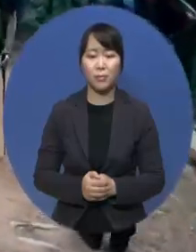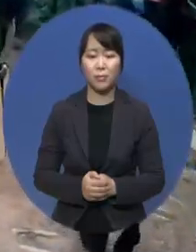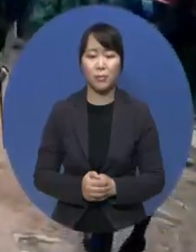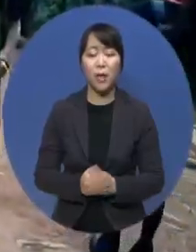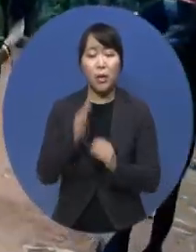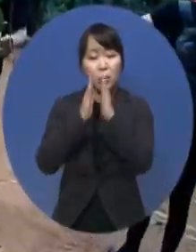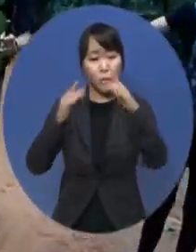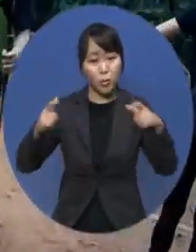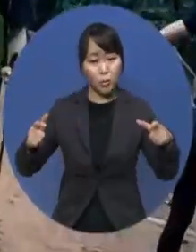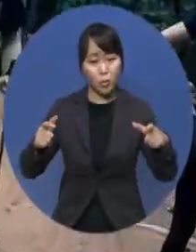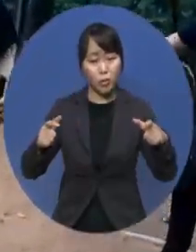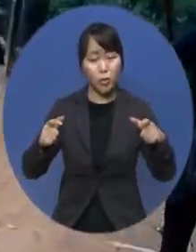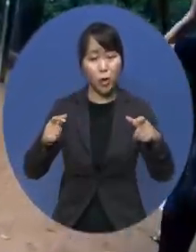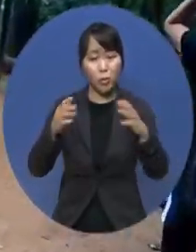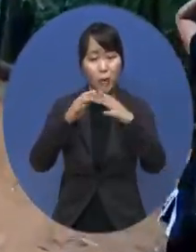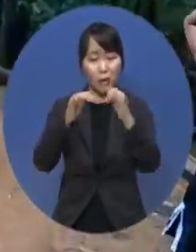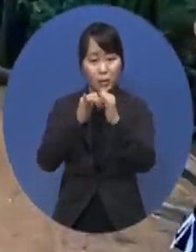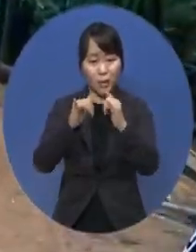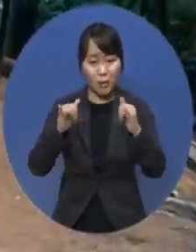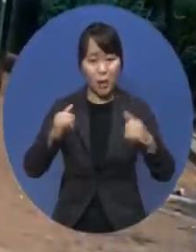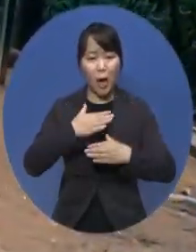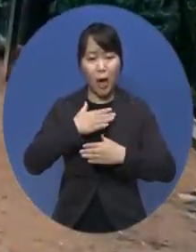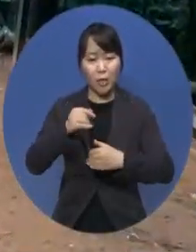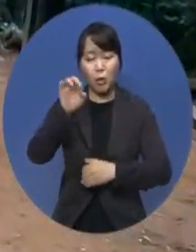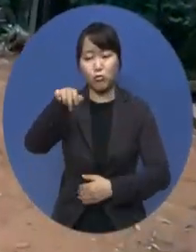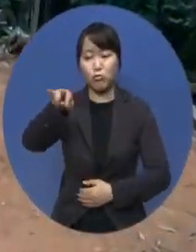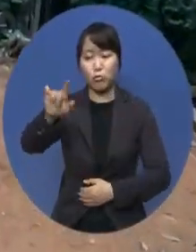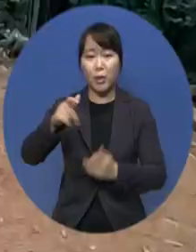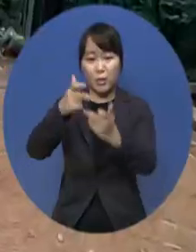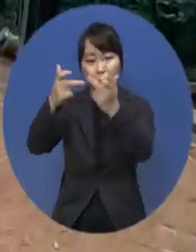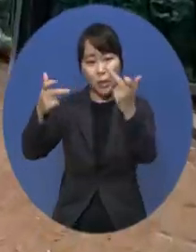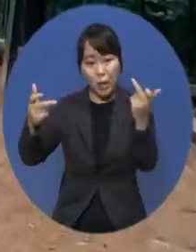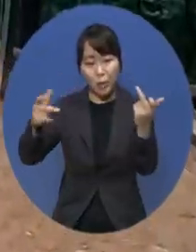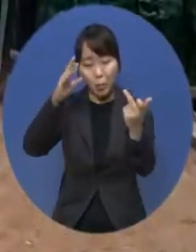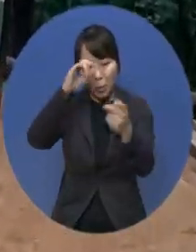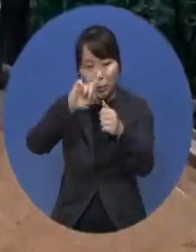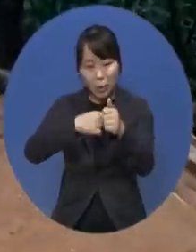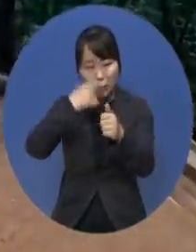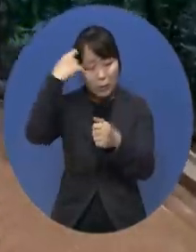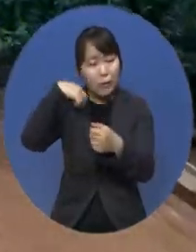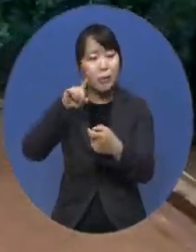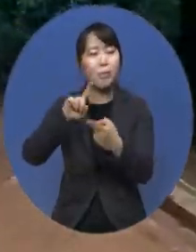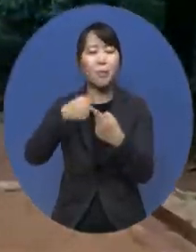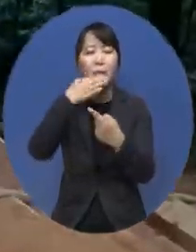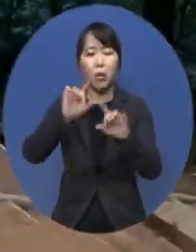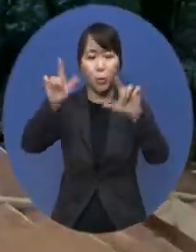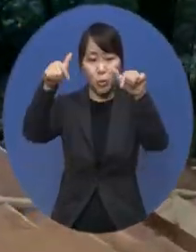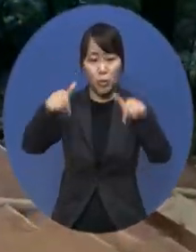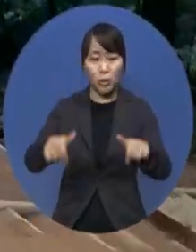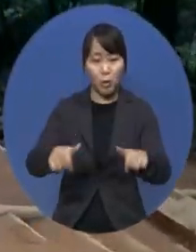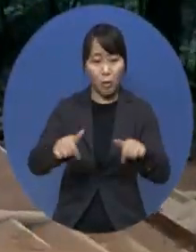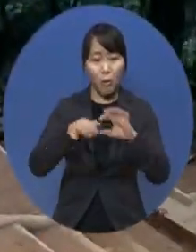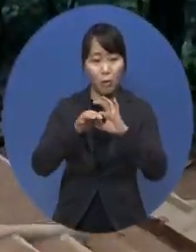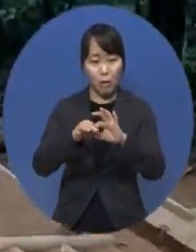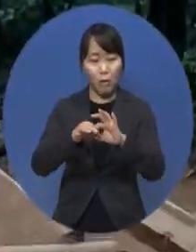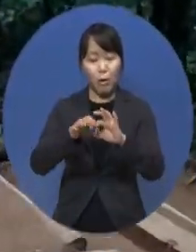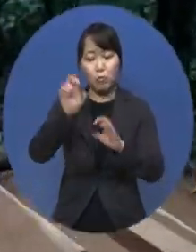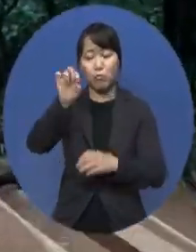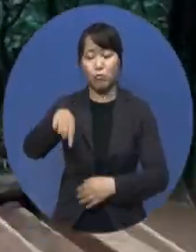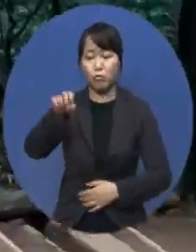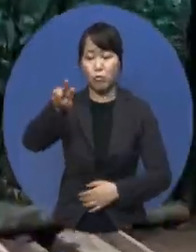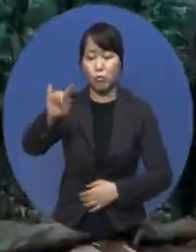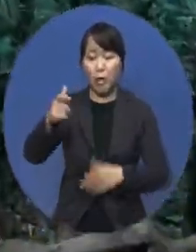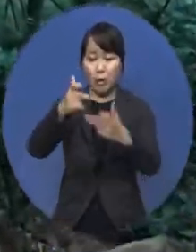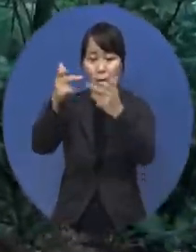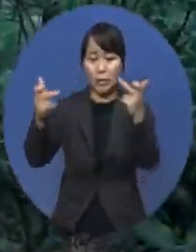서초구는 주민들이 안전한 우면산을 즐기며 자연을 느낄 수 있도록 동서를 가로지르는 우면산 둘레길을